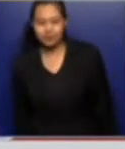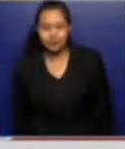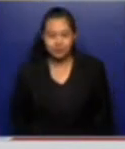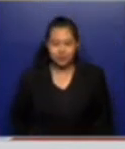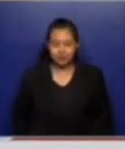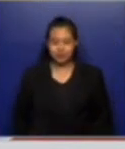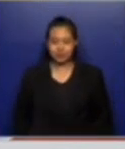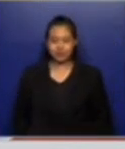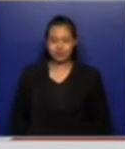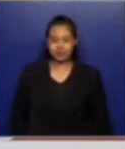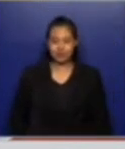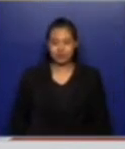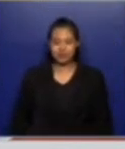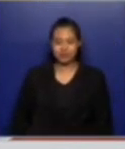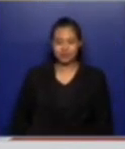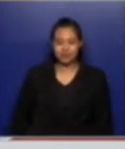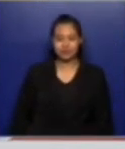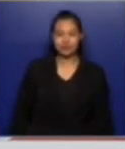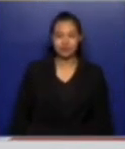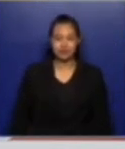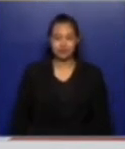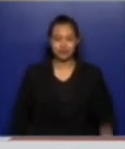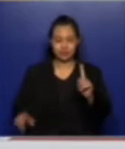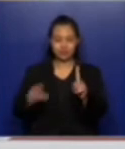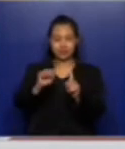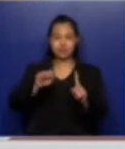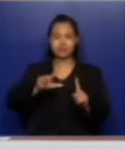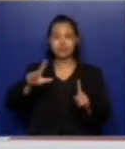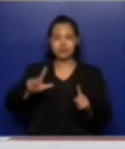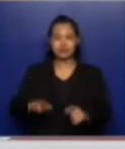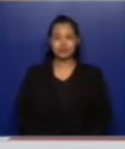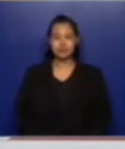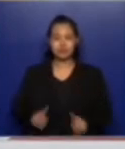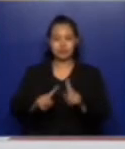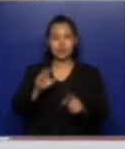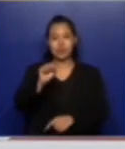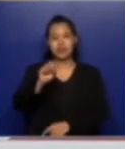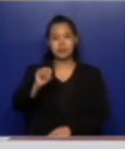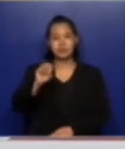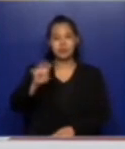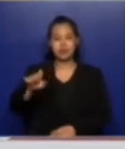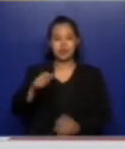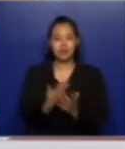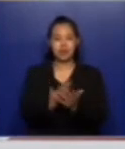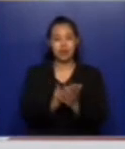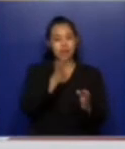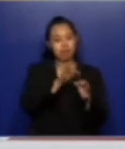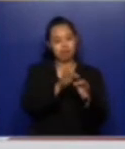แสนล้านแต่ก็ยังให้ SME เหล่านี้ไปเอาเงินกับธนาคารใช่หรือ